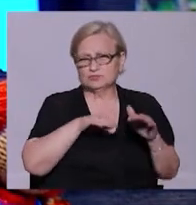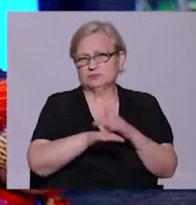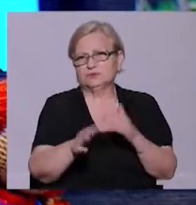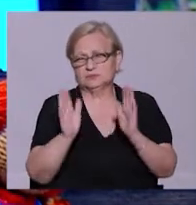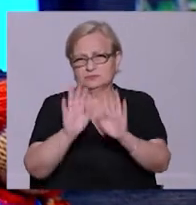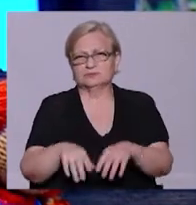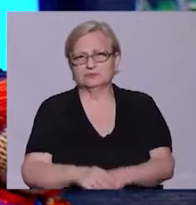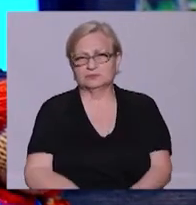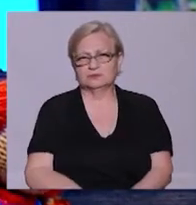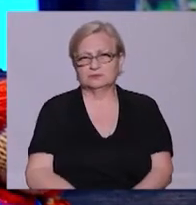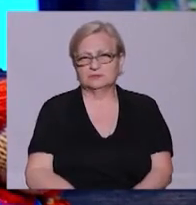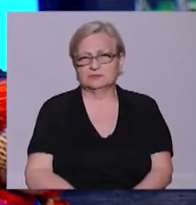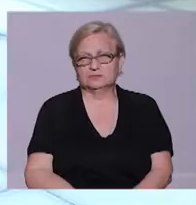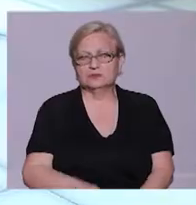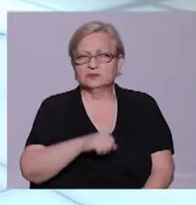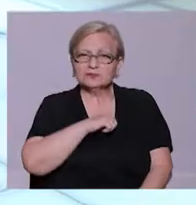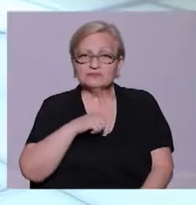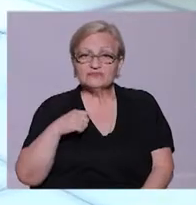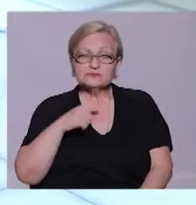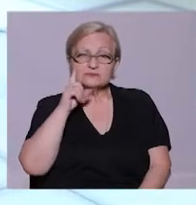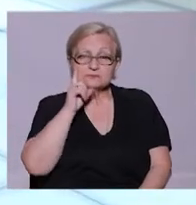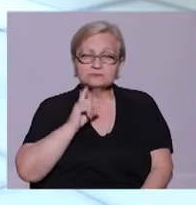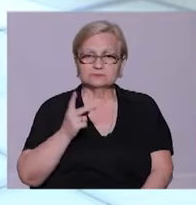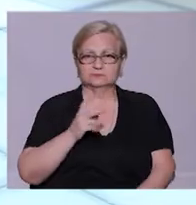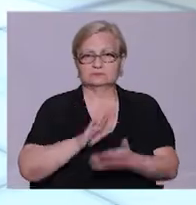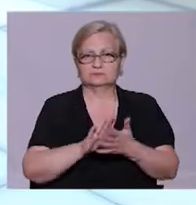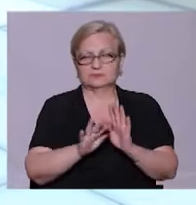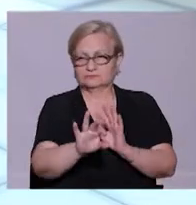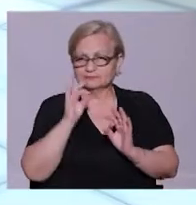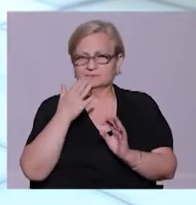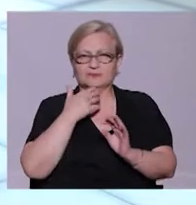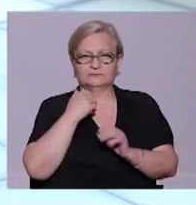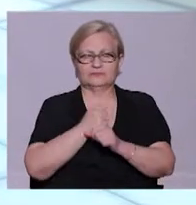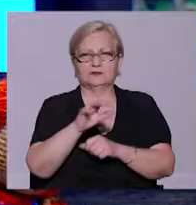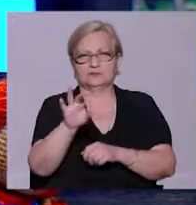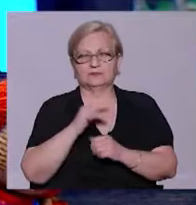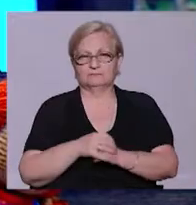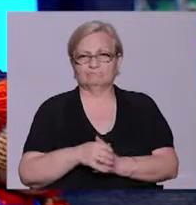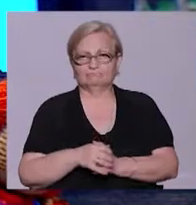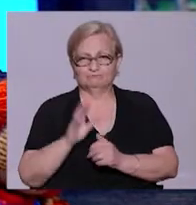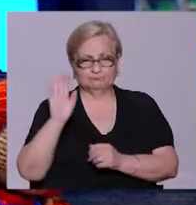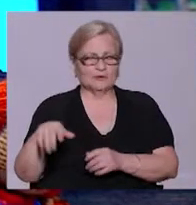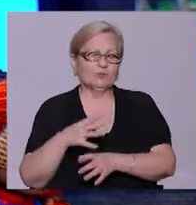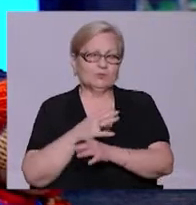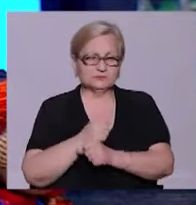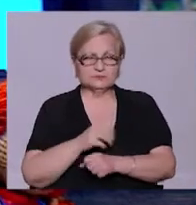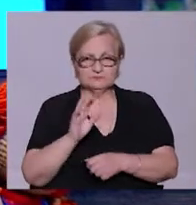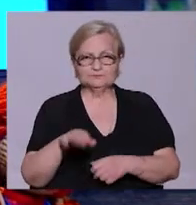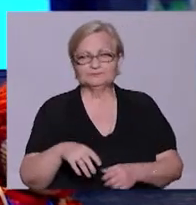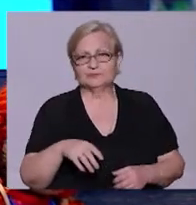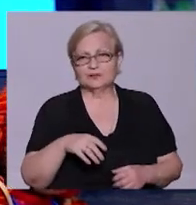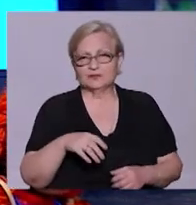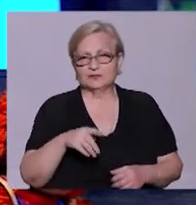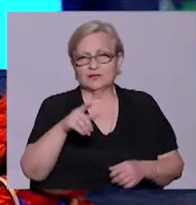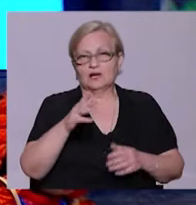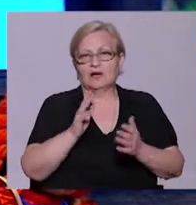მისთვის მოსახერხებელი უნდა იყოს შემდეგ ამ ნივთის აღება. მოკლედ, რაღა ბევრი გავაგრძელოთ.